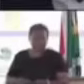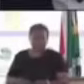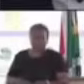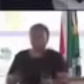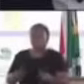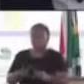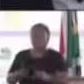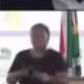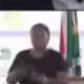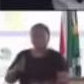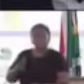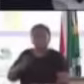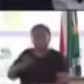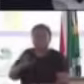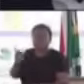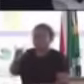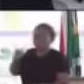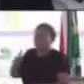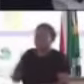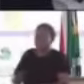Nyafisa nami uguba.